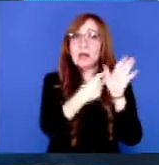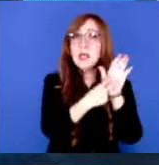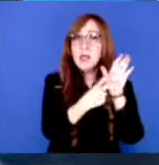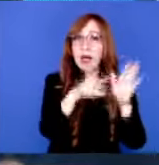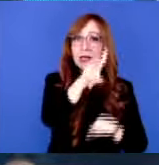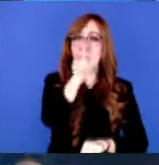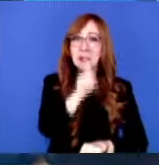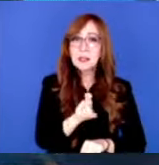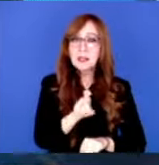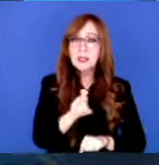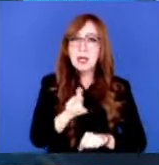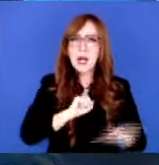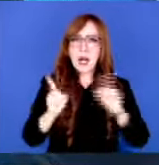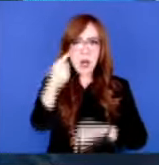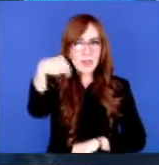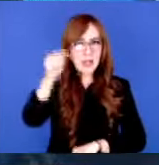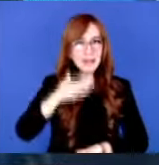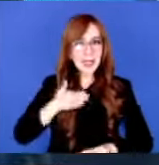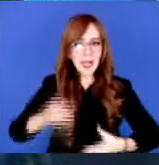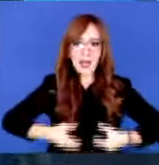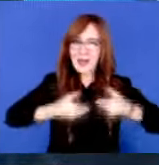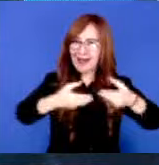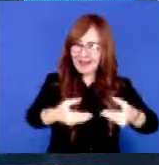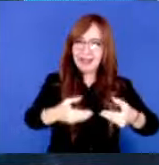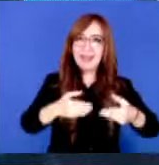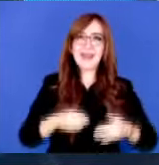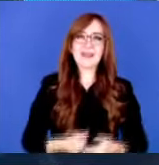Kalau benar saya kasih hadiah.